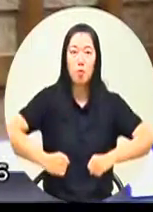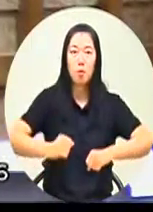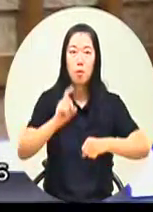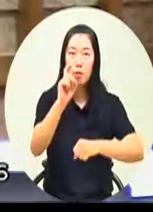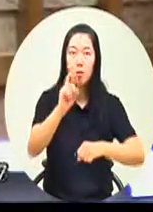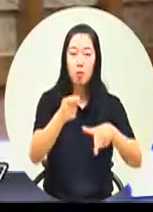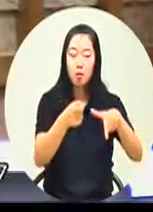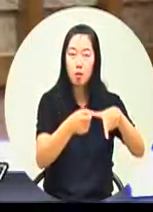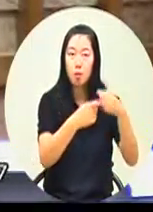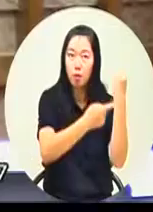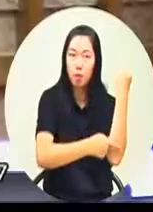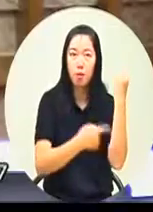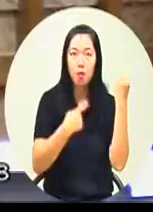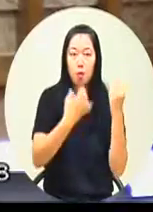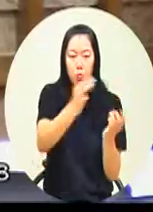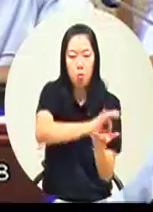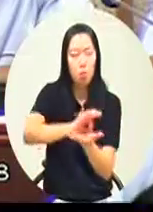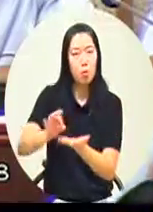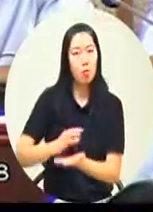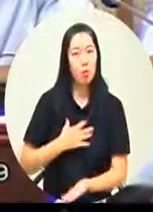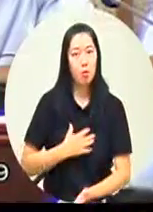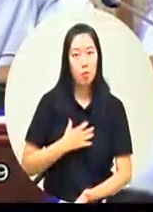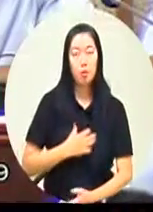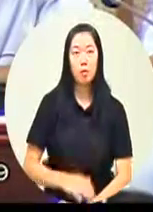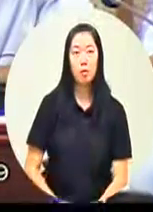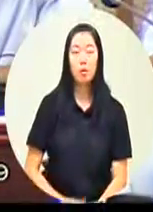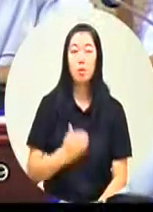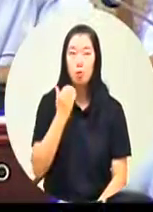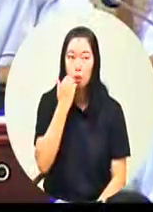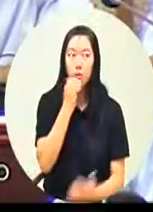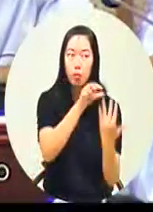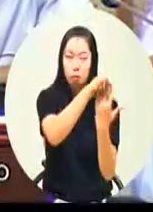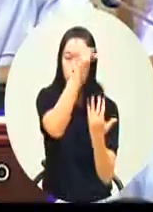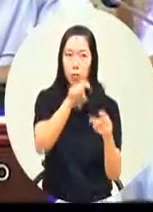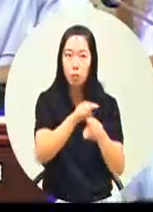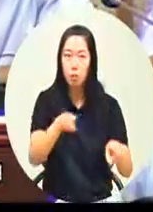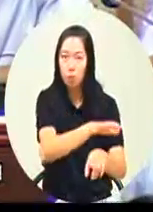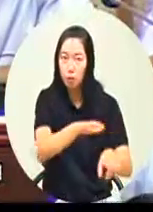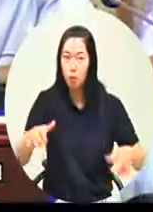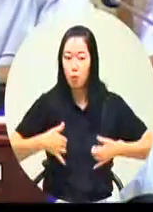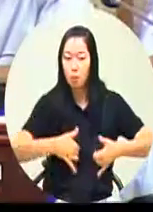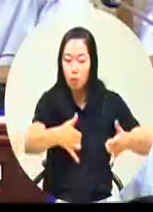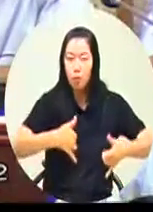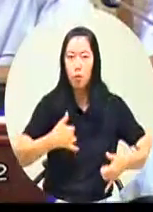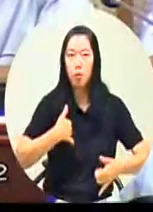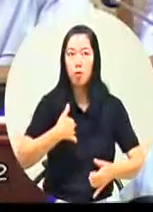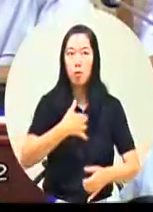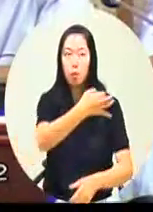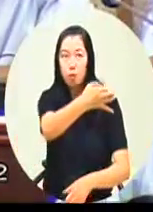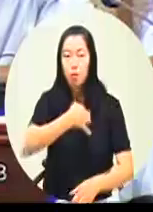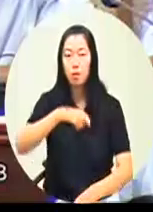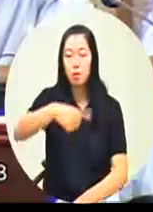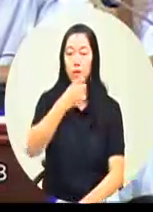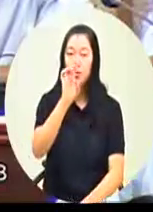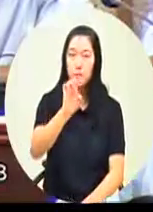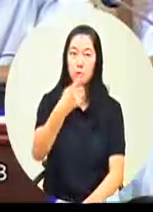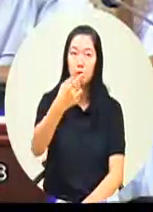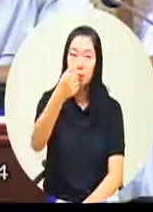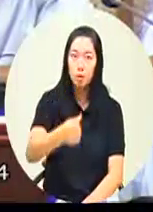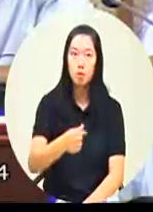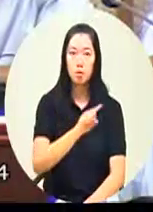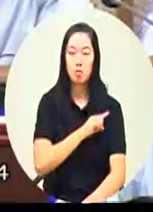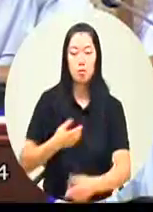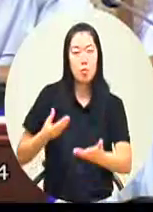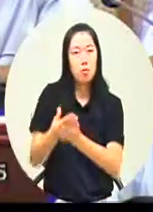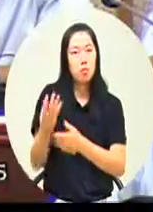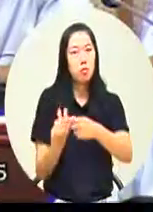跟李远报告部分哦，就是南哪采取平面的部分哦，我们必须要140亿啦。那这样的自偿率就不